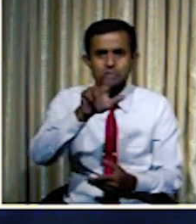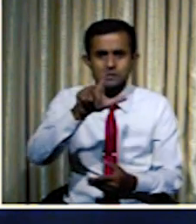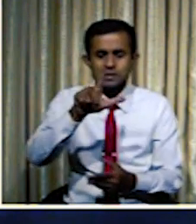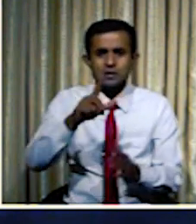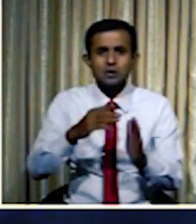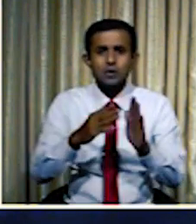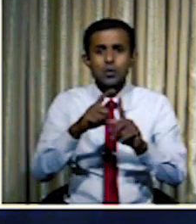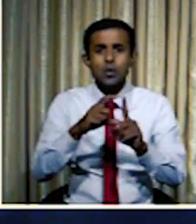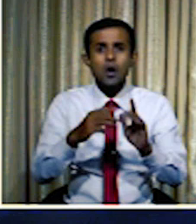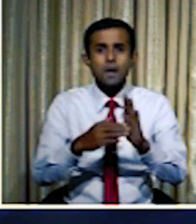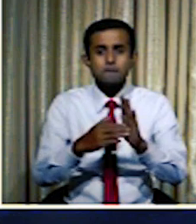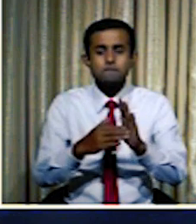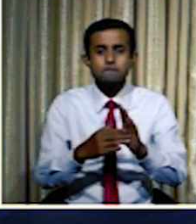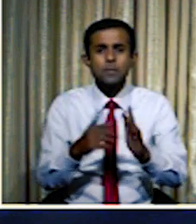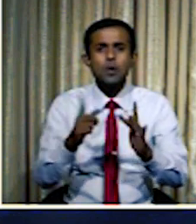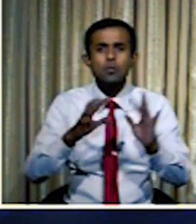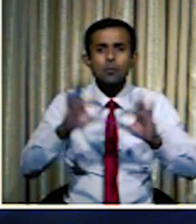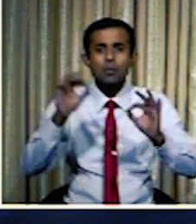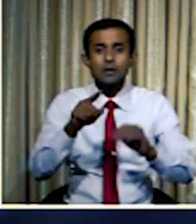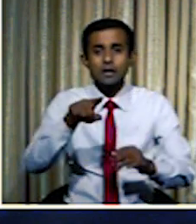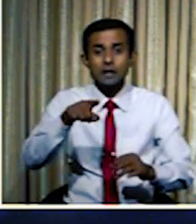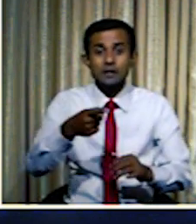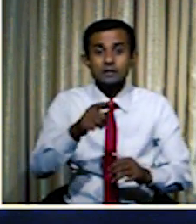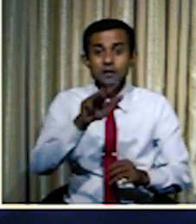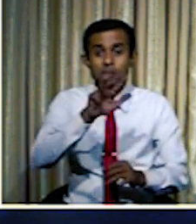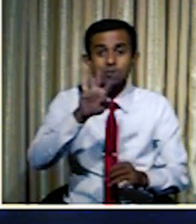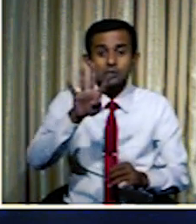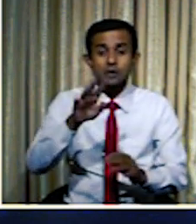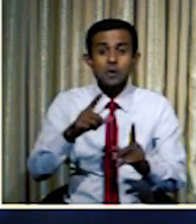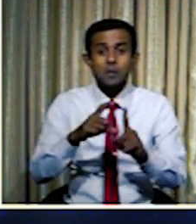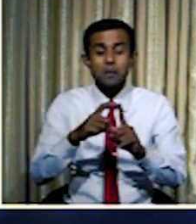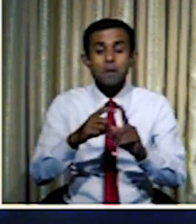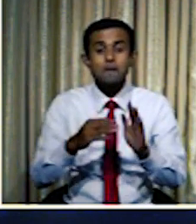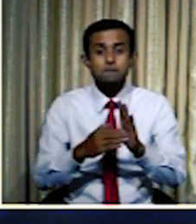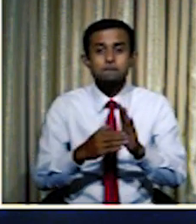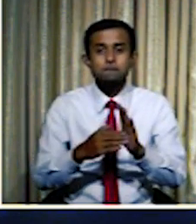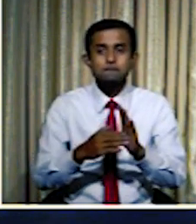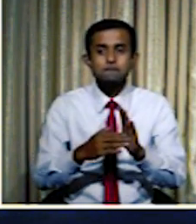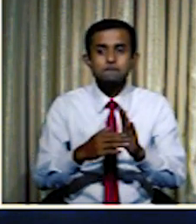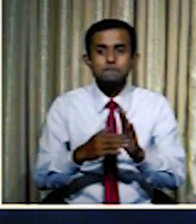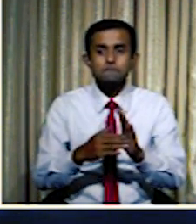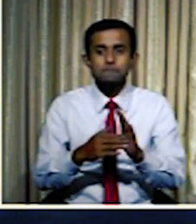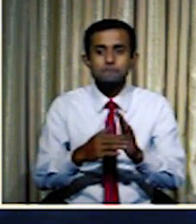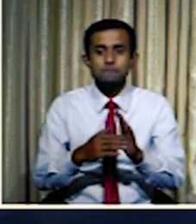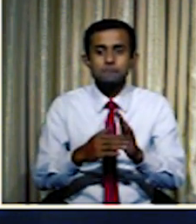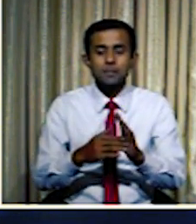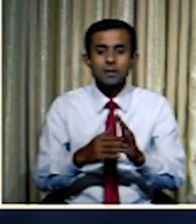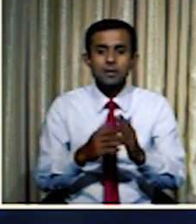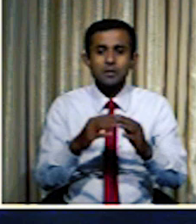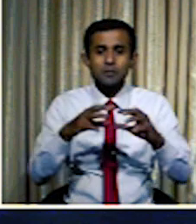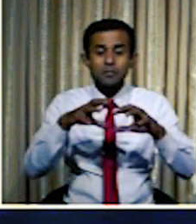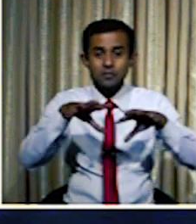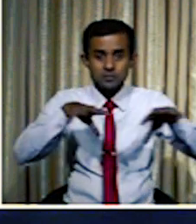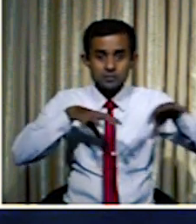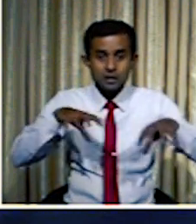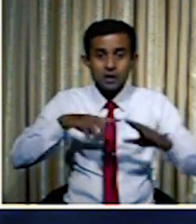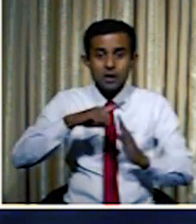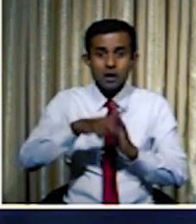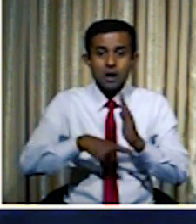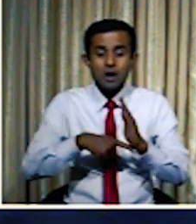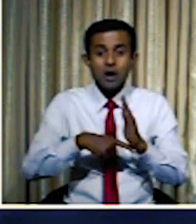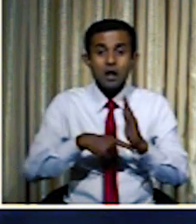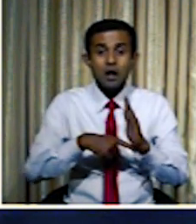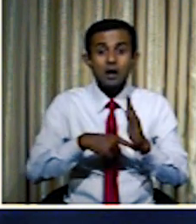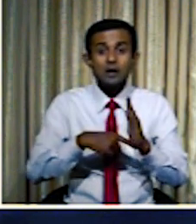මිලියන පොලිය තියෙනවා 194.7ක් ඩොලර් මිලියන. අපි ඒක කඩා ගත්තොත් ශ්‍රී ලංකා